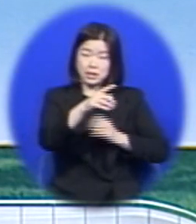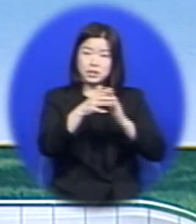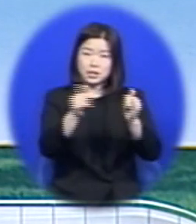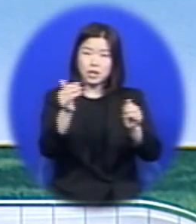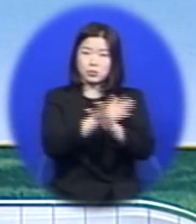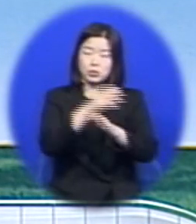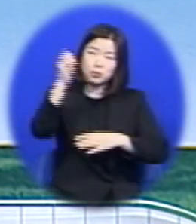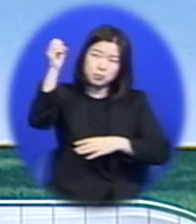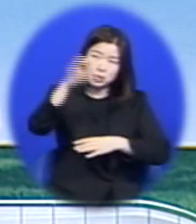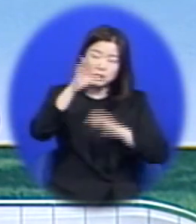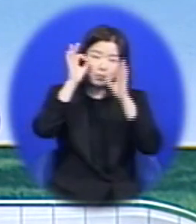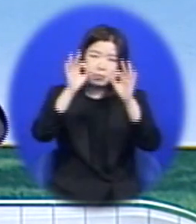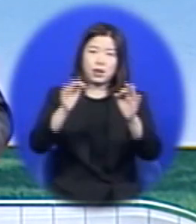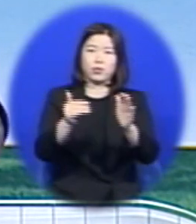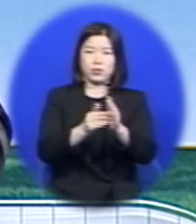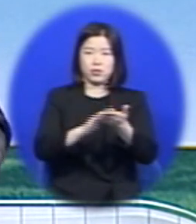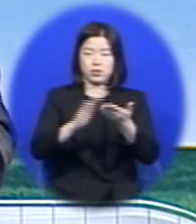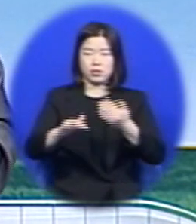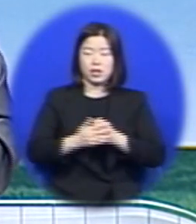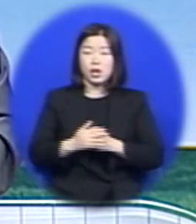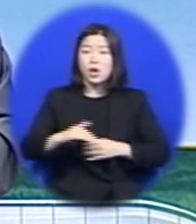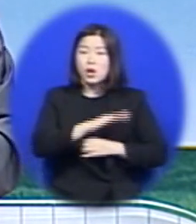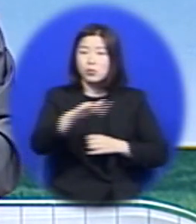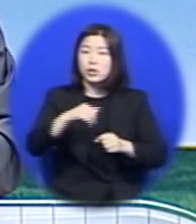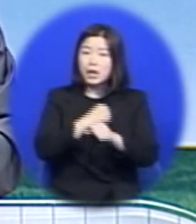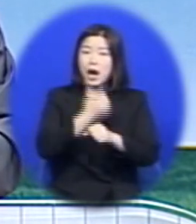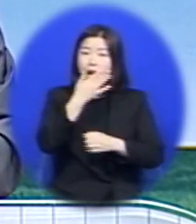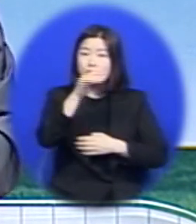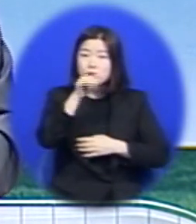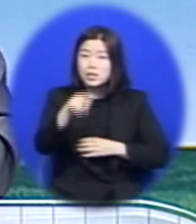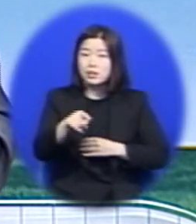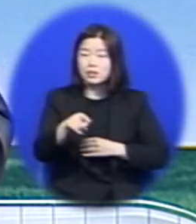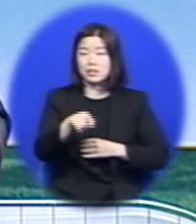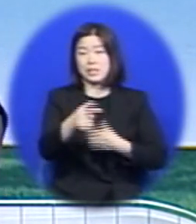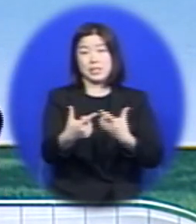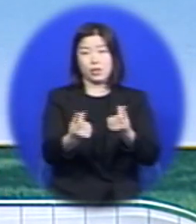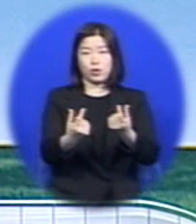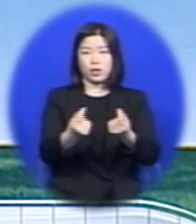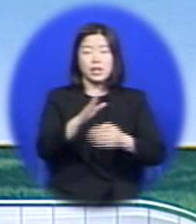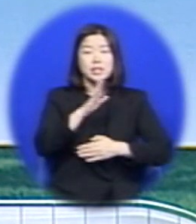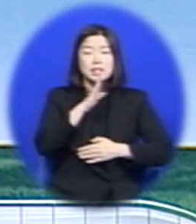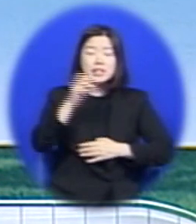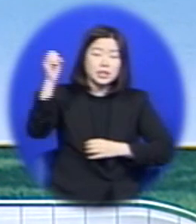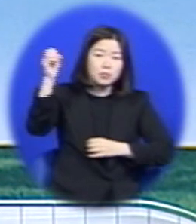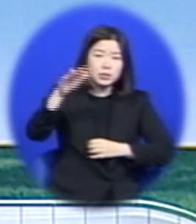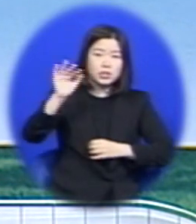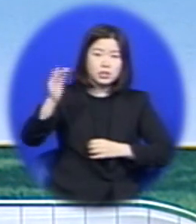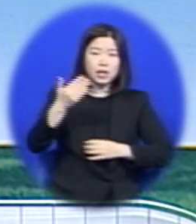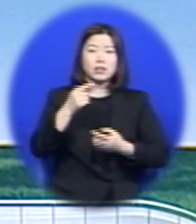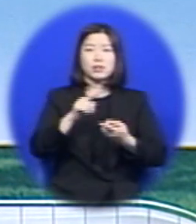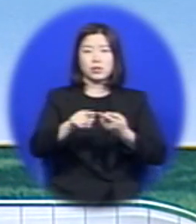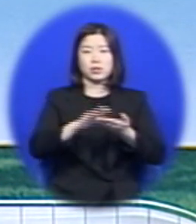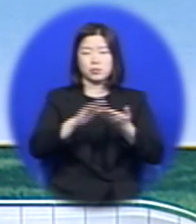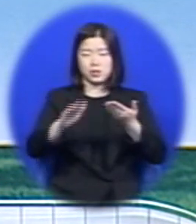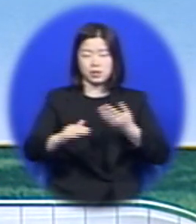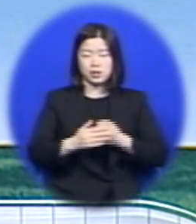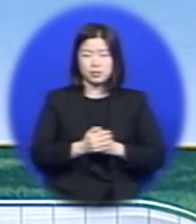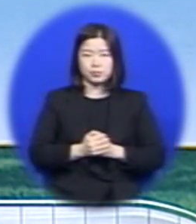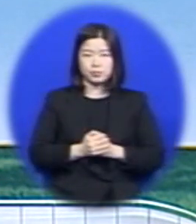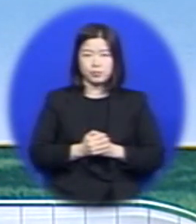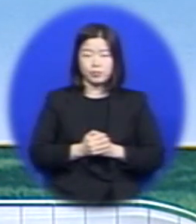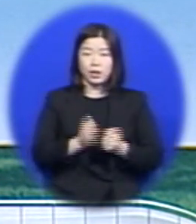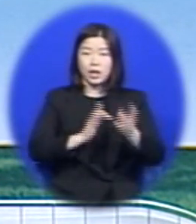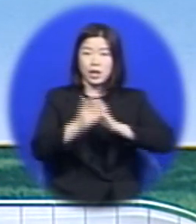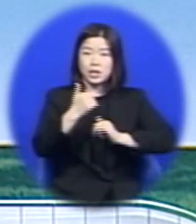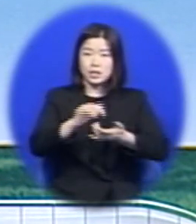겁니다. 여러분, 우리가 할 수 있는 것은 바로 이렇게 진짜 빛이 되는 것입니다.